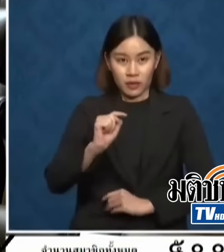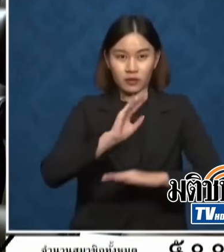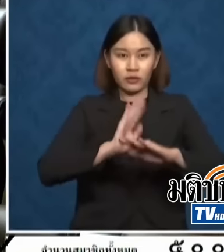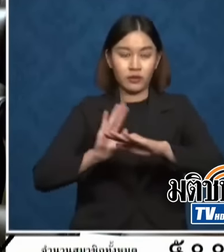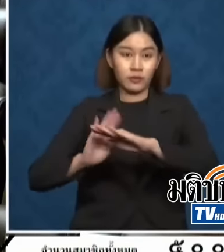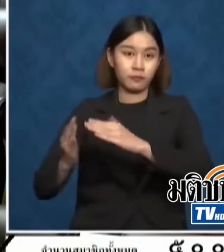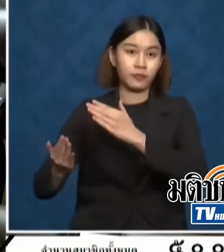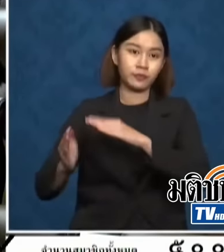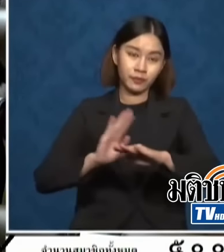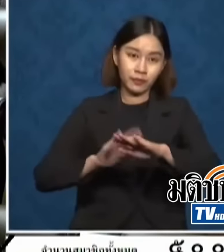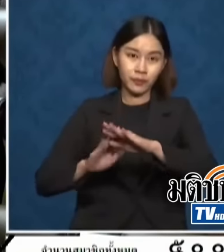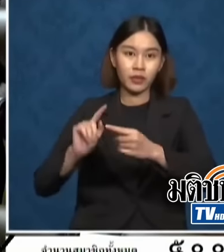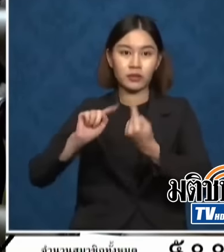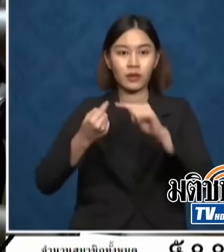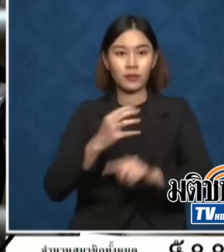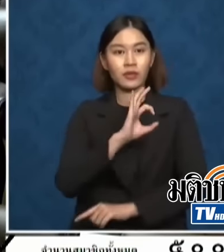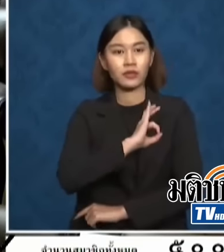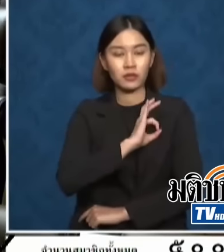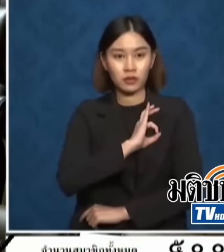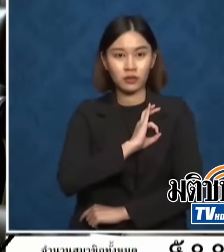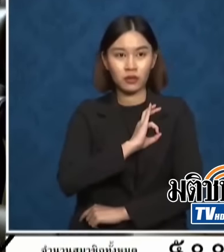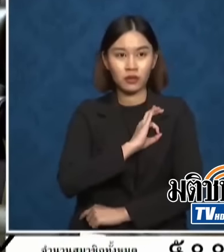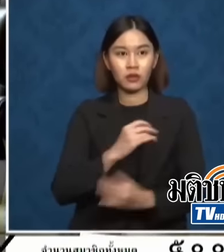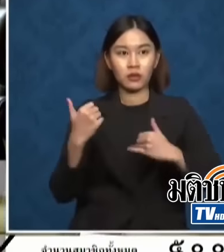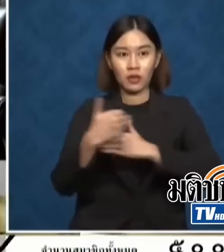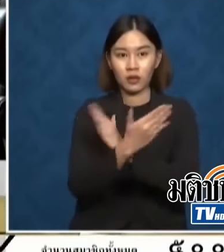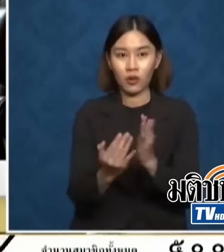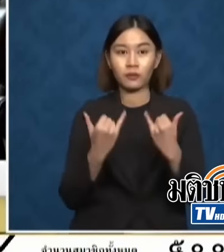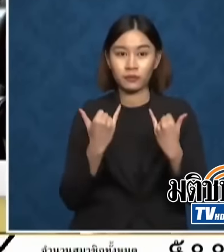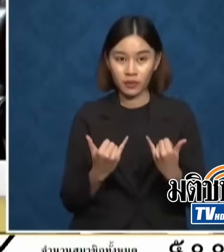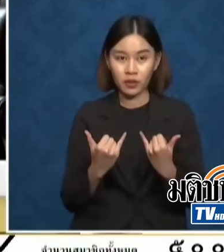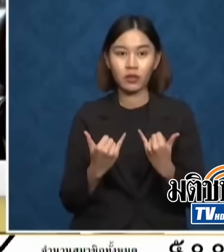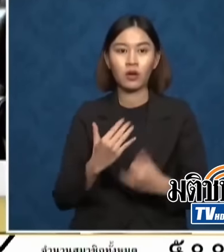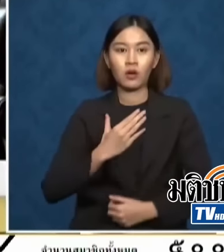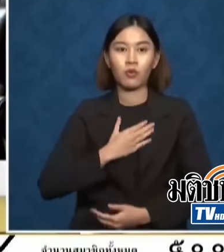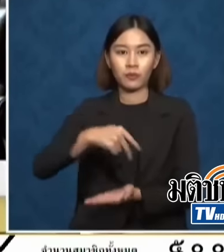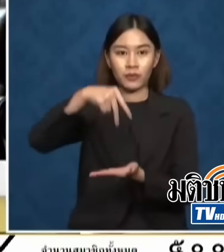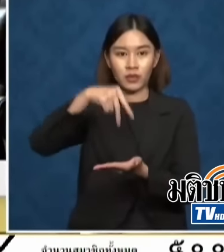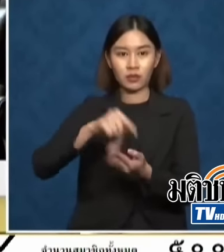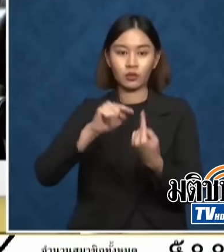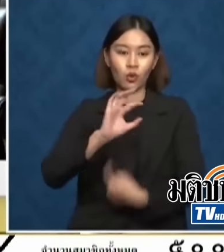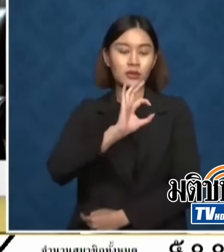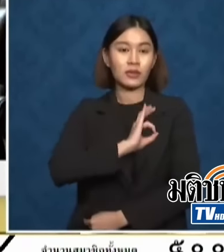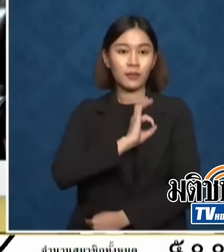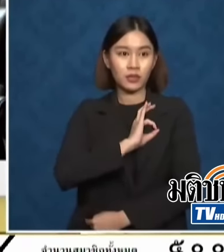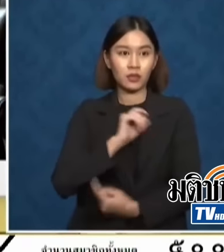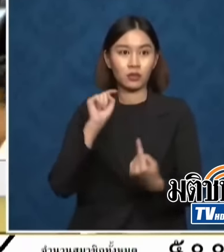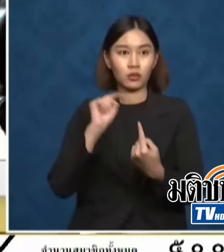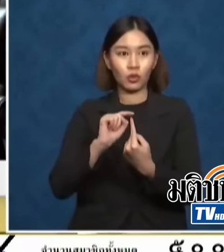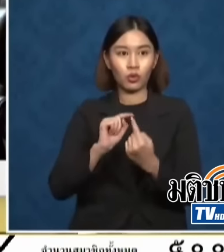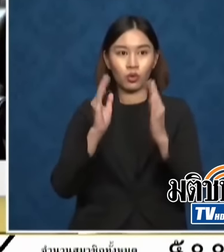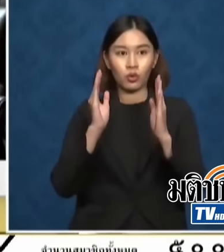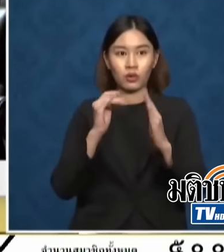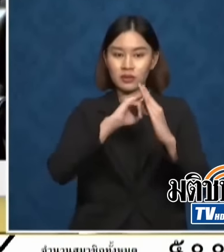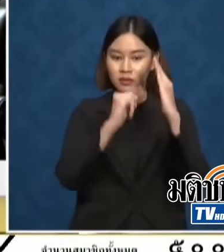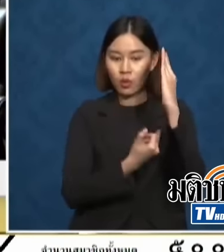ติเพื่อนสมาชิกที่อยู่ในห้องนี้วันนี้ผมยืนท่ามกลางสมาชิกจากทั้ง